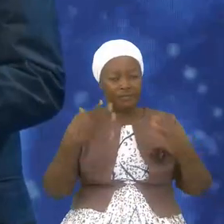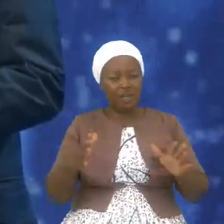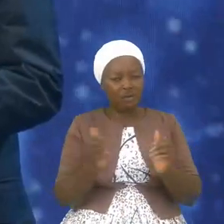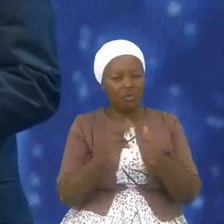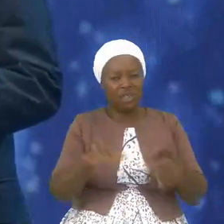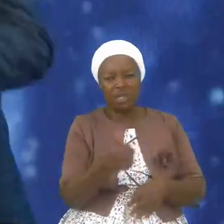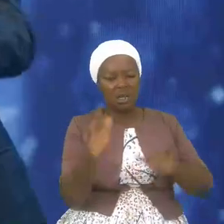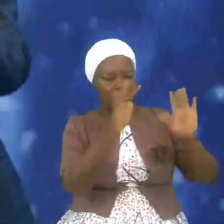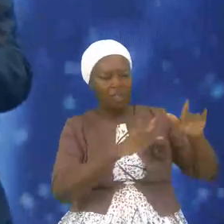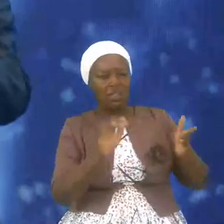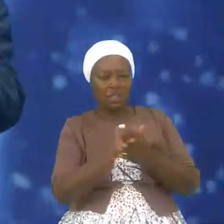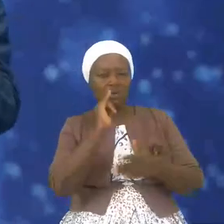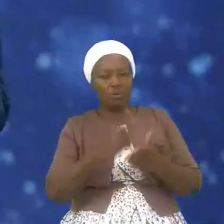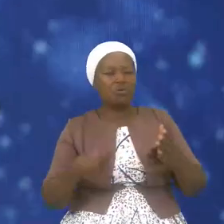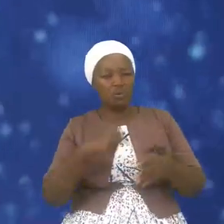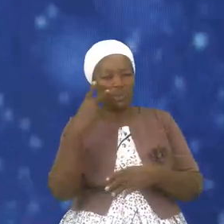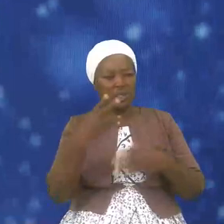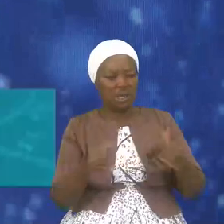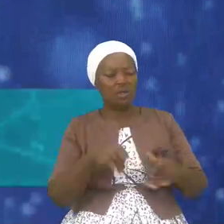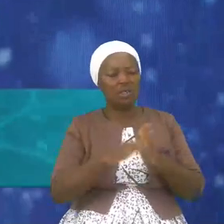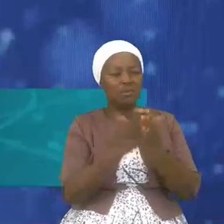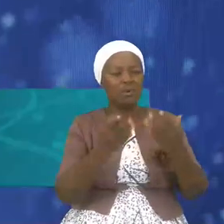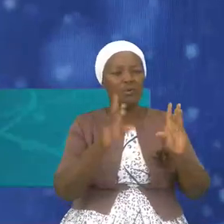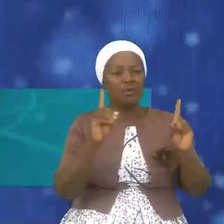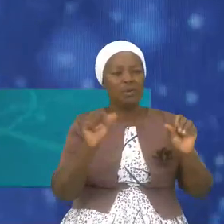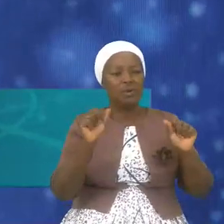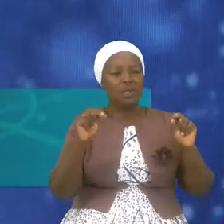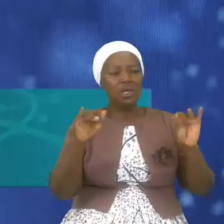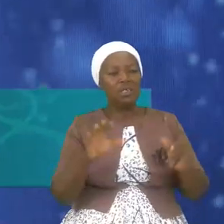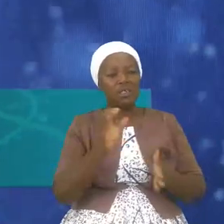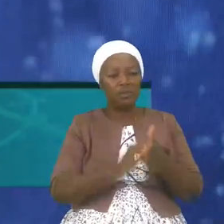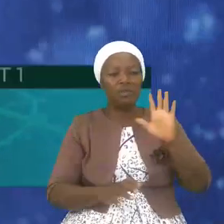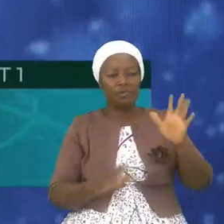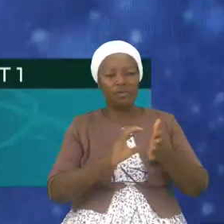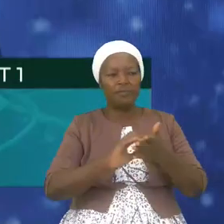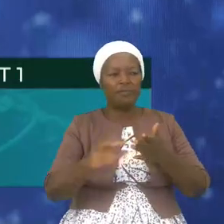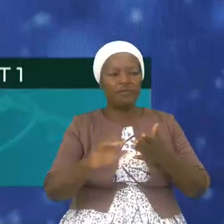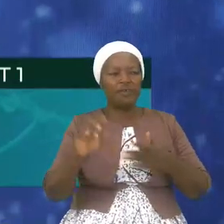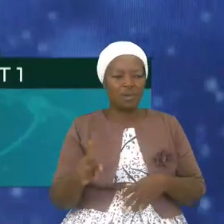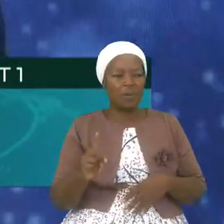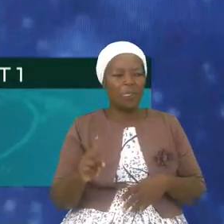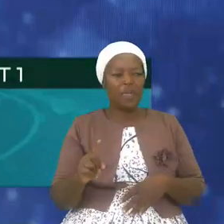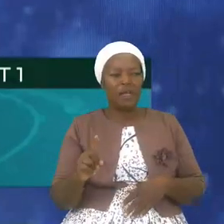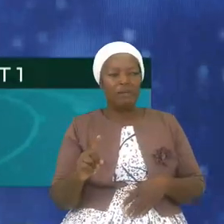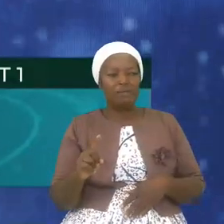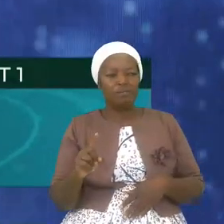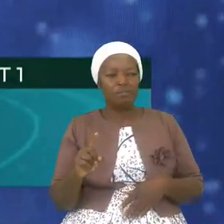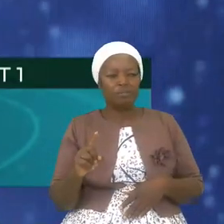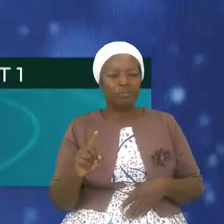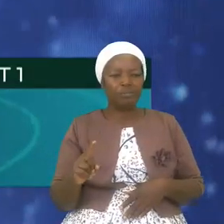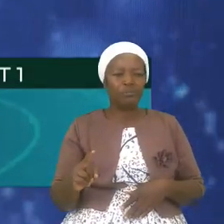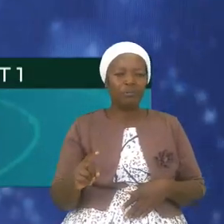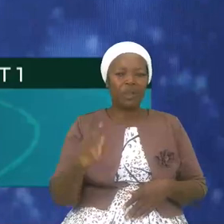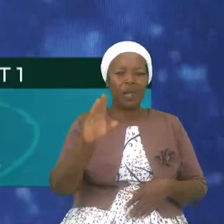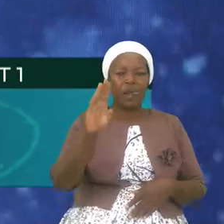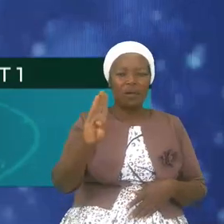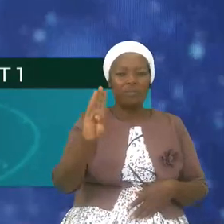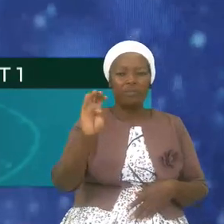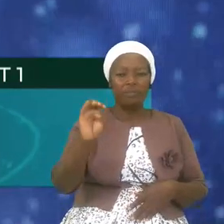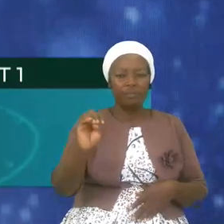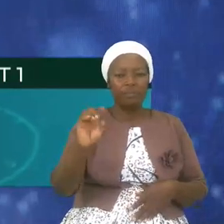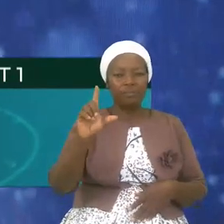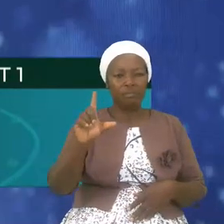ce que nous considérons en Daniel chapitre 5. Lisons à partir du verset 1. Le roi Belshazzar donna